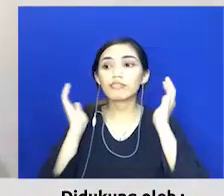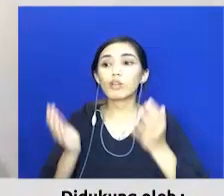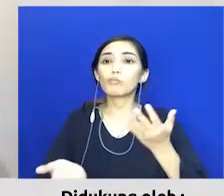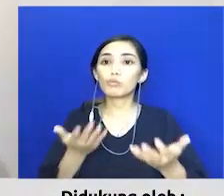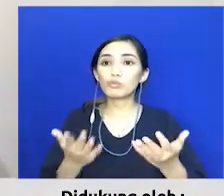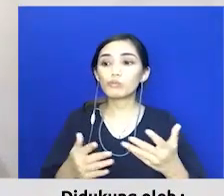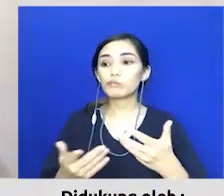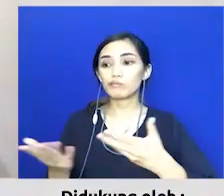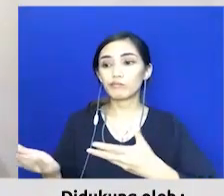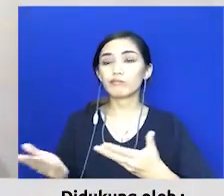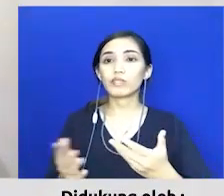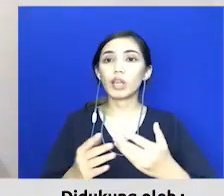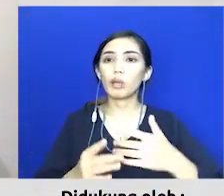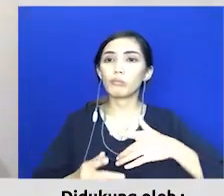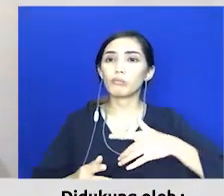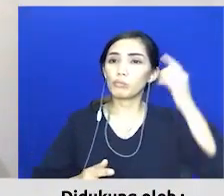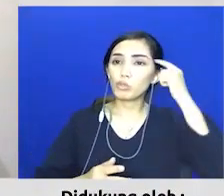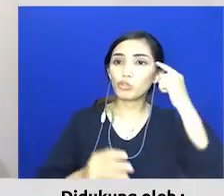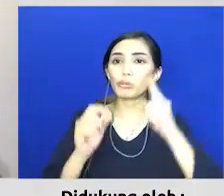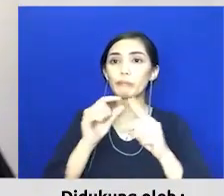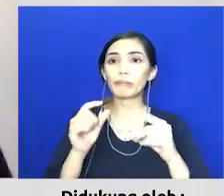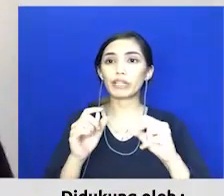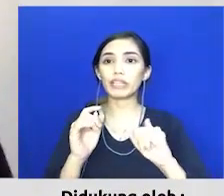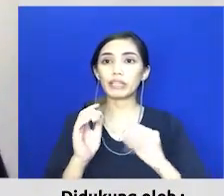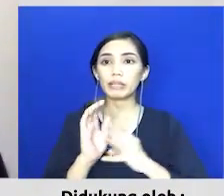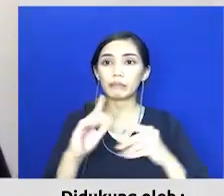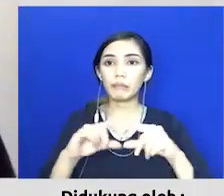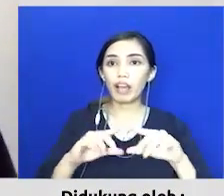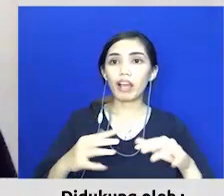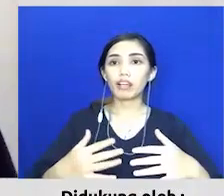Nah, barangkali itu juga yang sekarang kurang